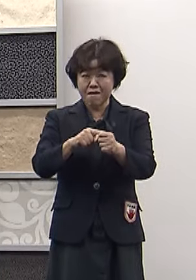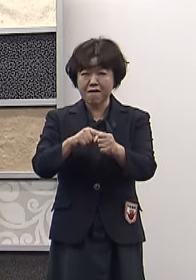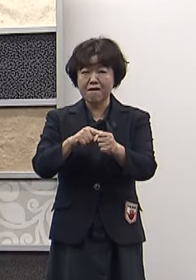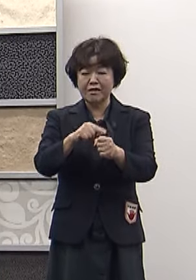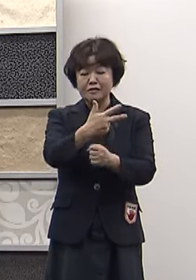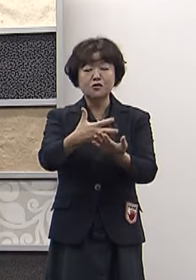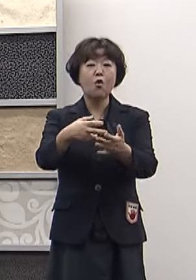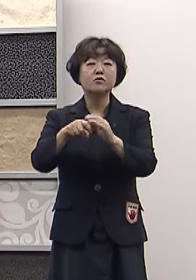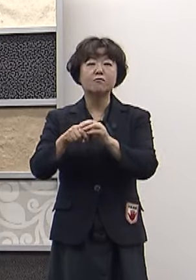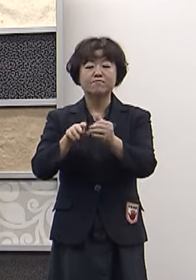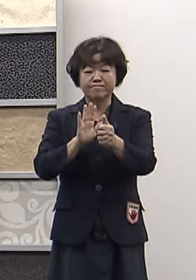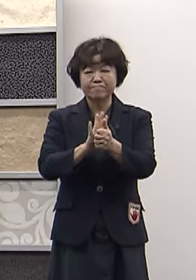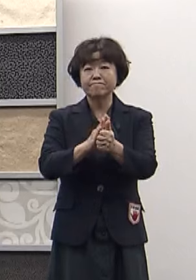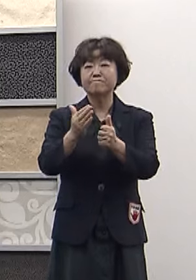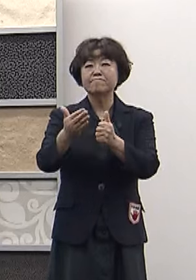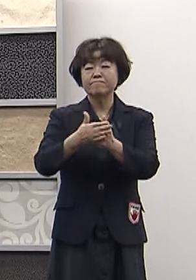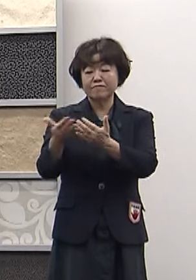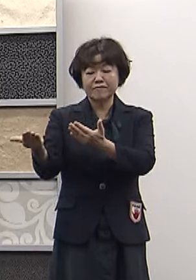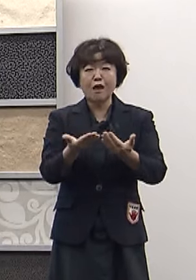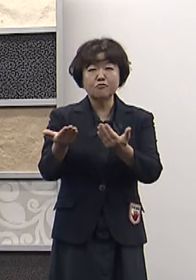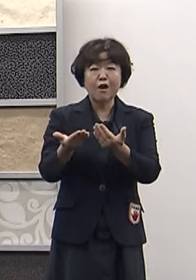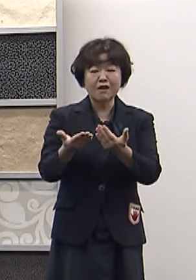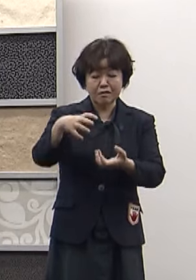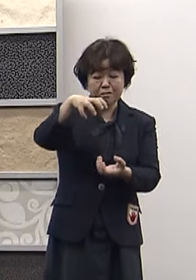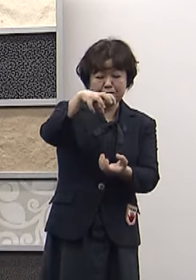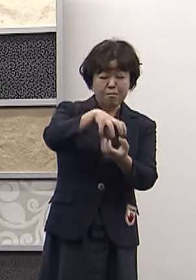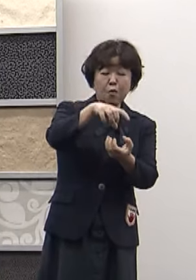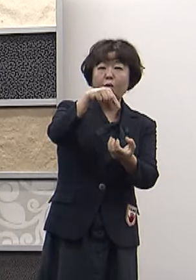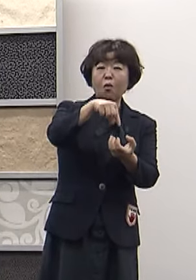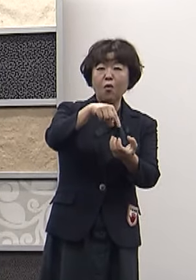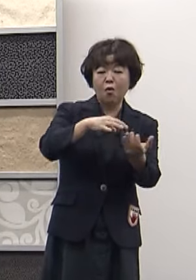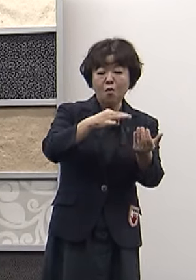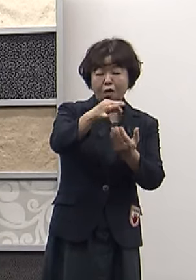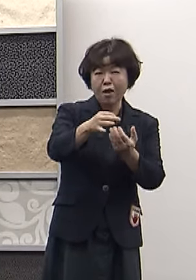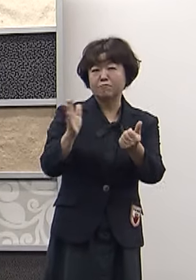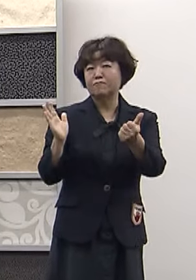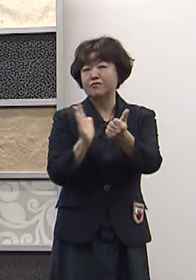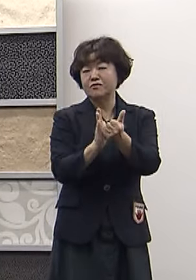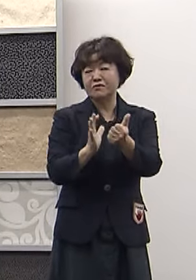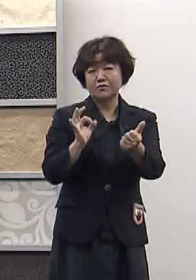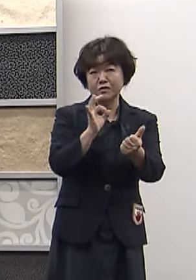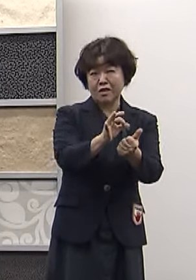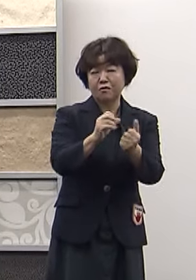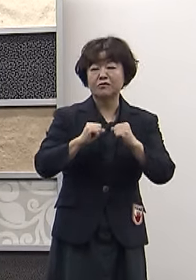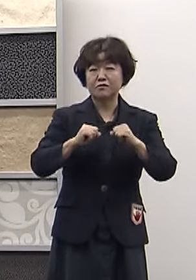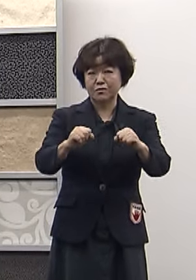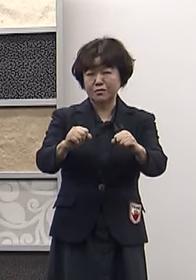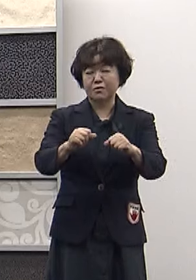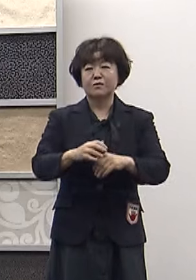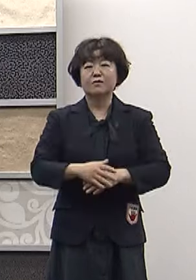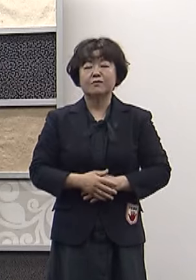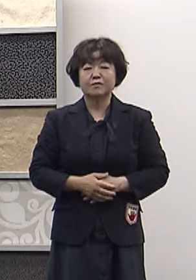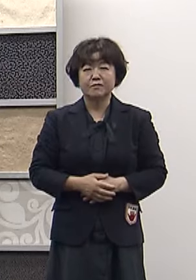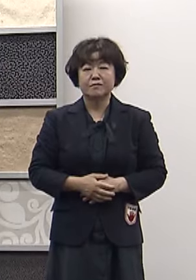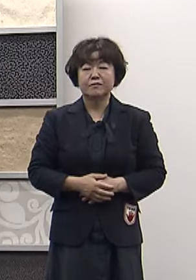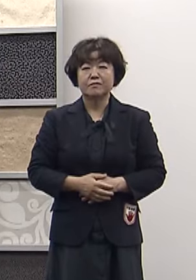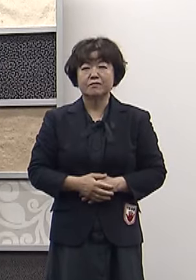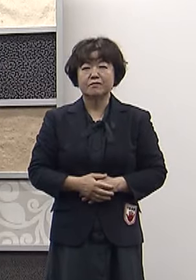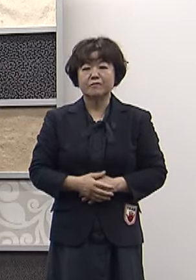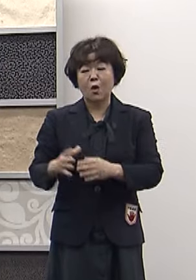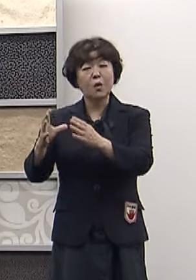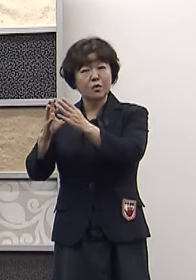市町村と連携し、宅配ボックスの購入に対する助成を行うことといたします。引き続き、